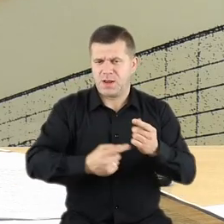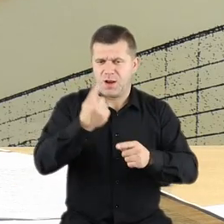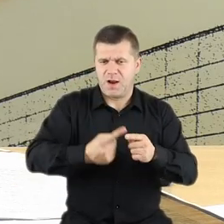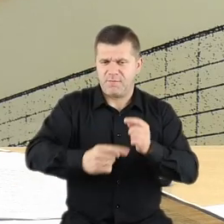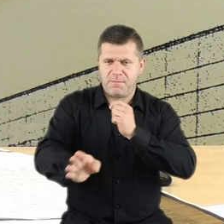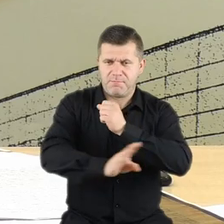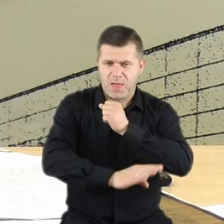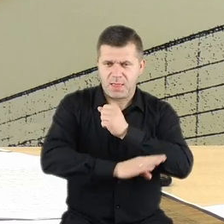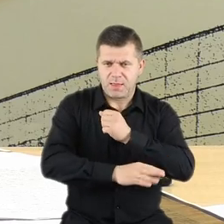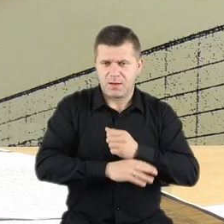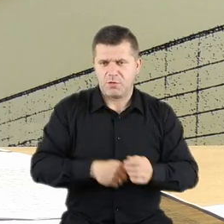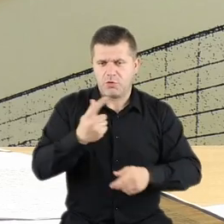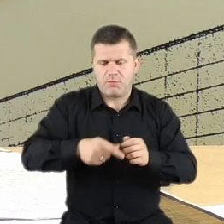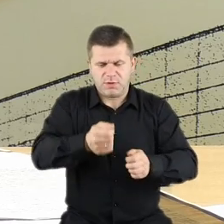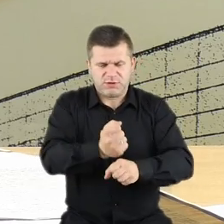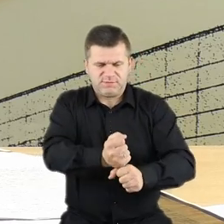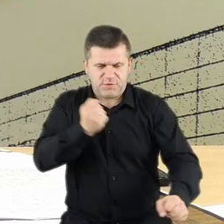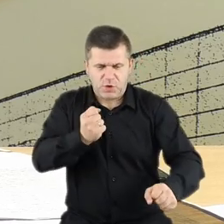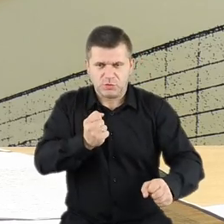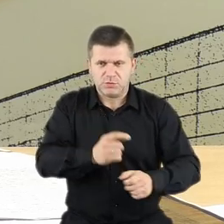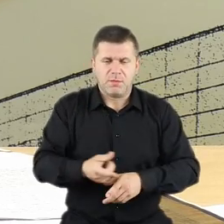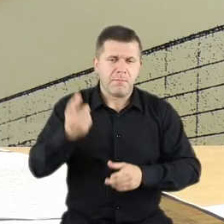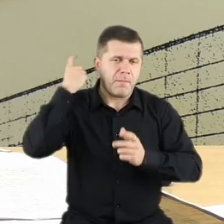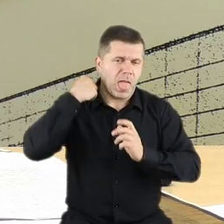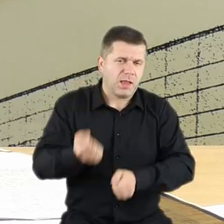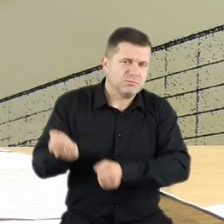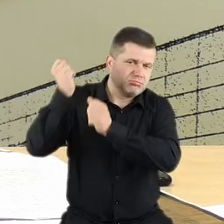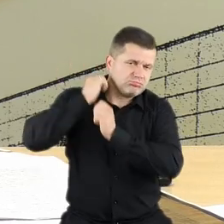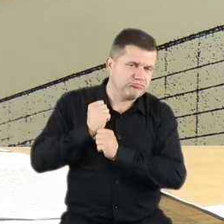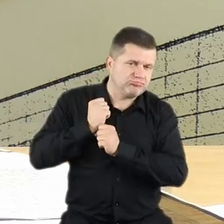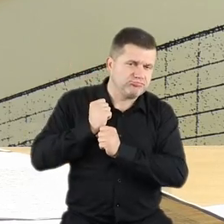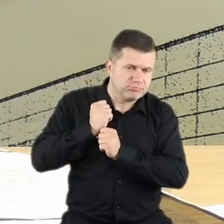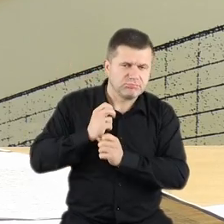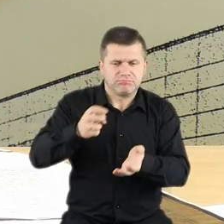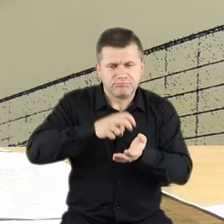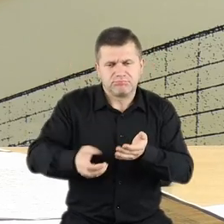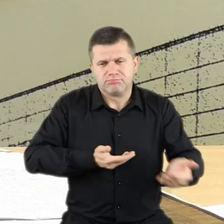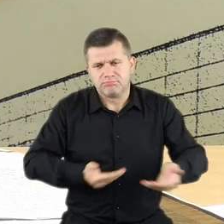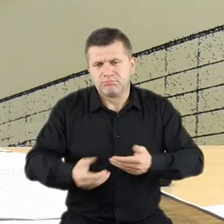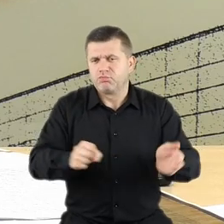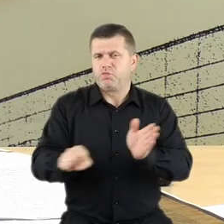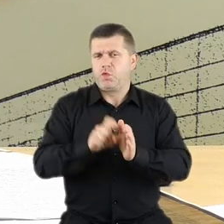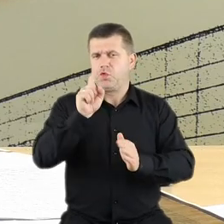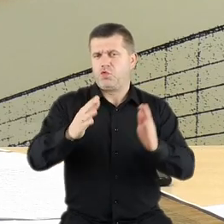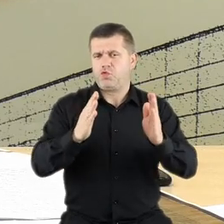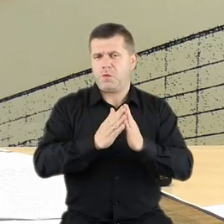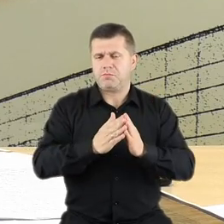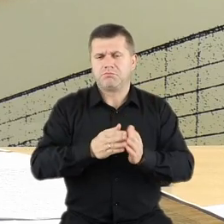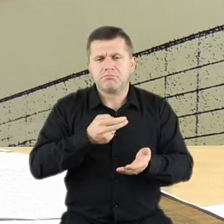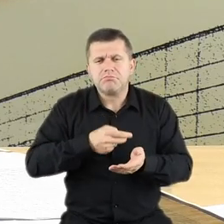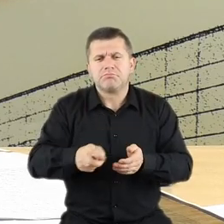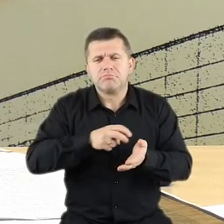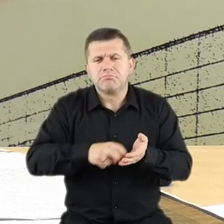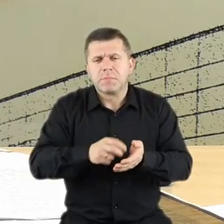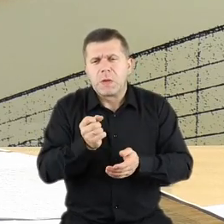patyków posterunkiem związał na grzbiet zarzucił i do chałupy wraca przechodzi przez